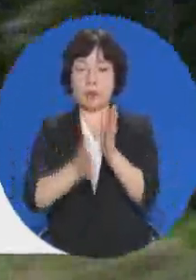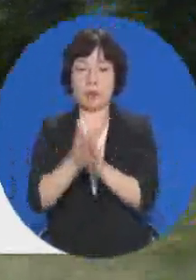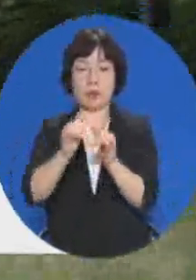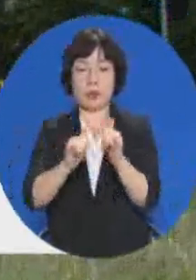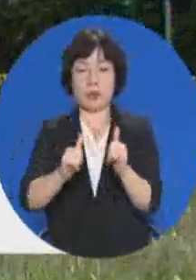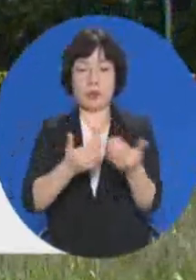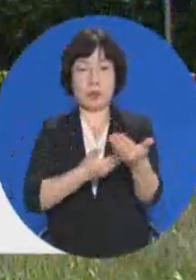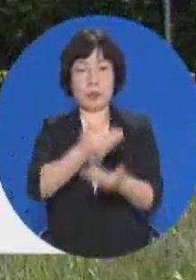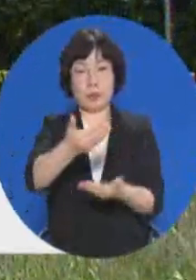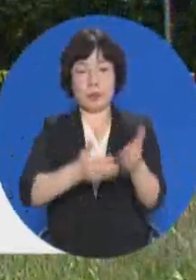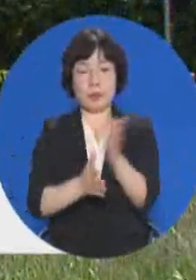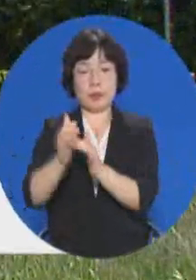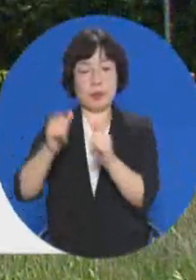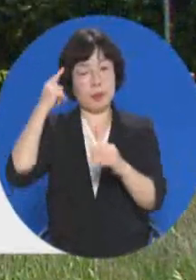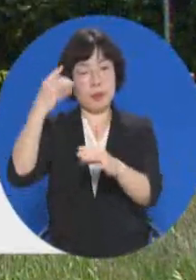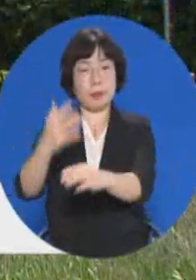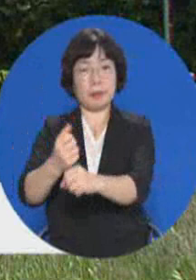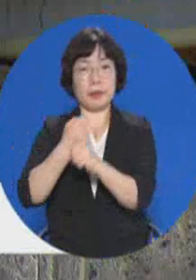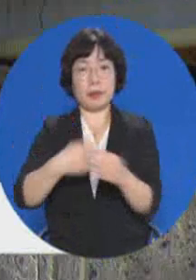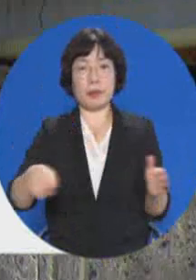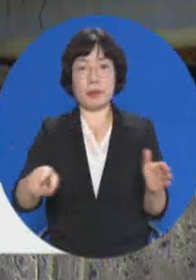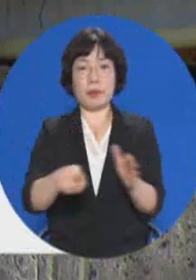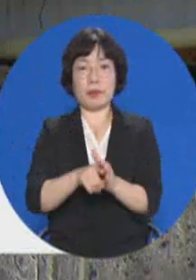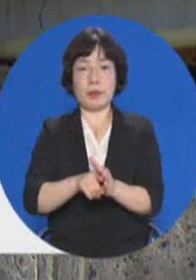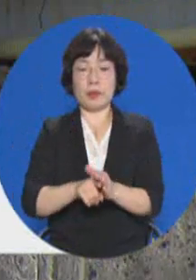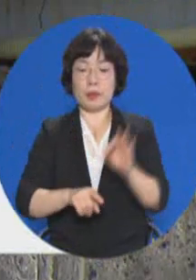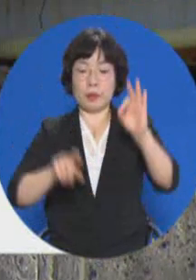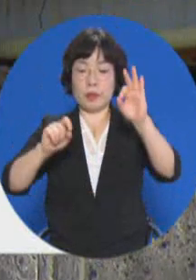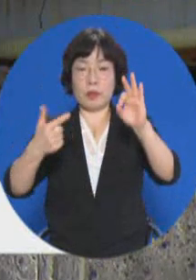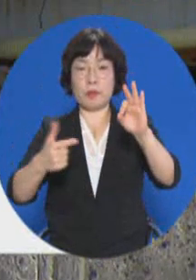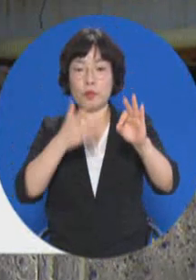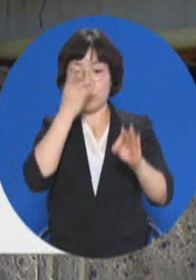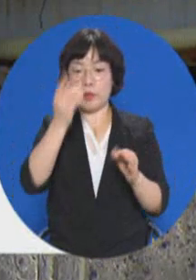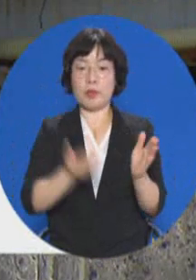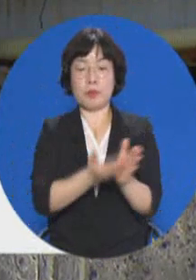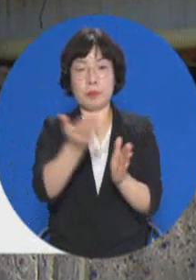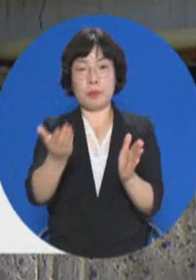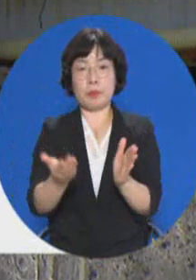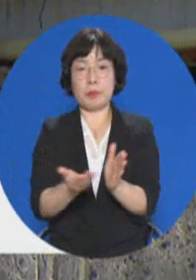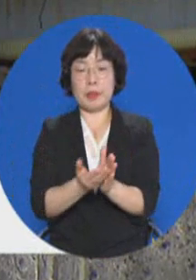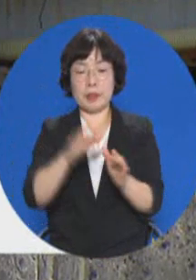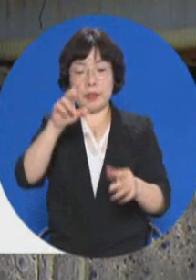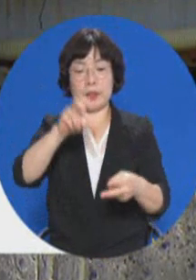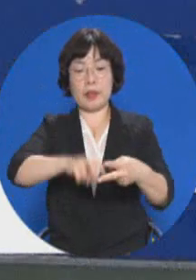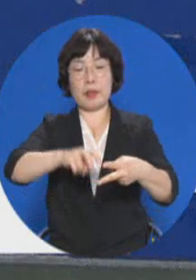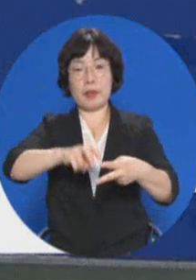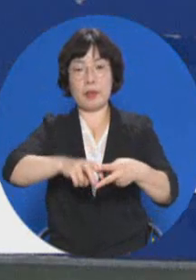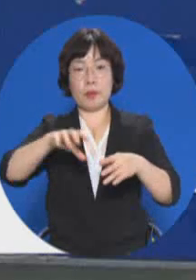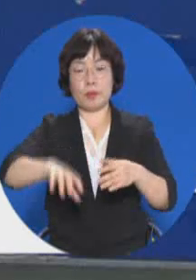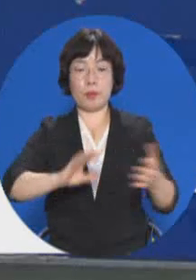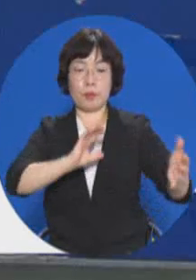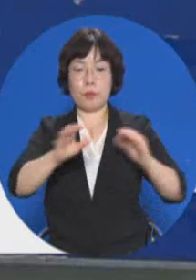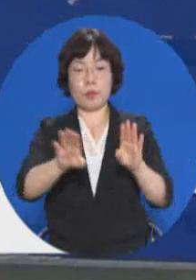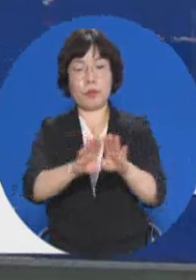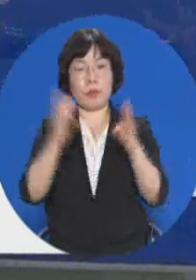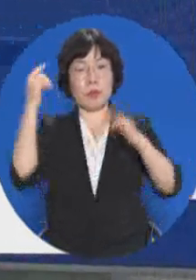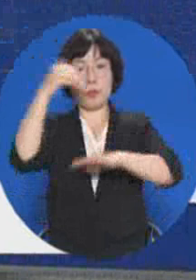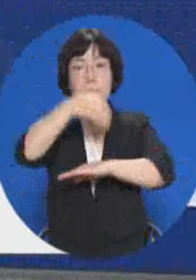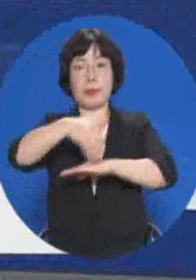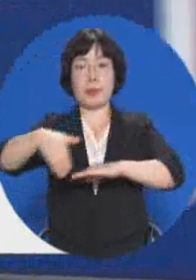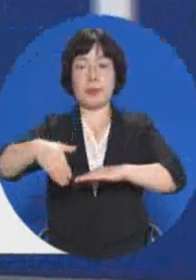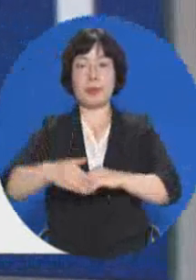순천시민과 공유하고 시민의 의견을 듣기 위해 오는 16일 순천만 국가정원 습지센터에서 공청회를 개최하기로